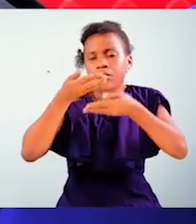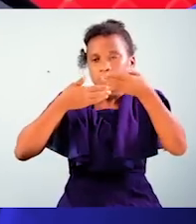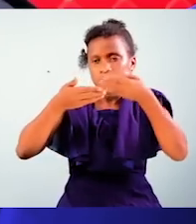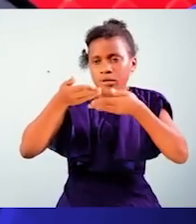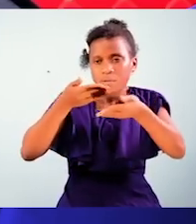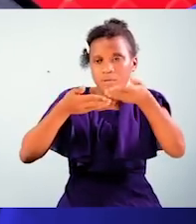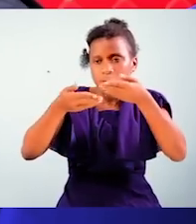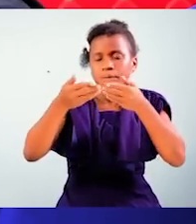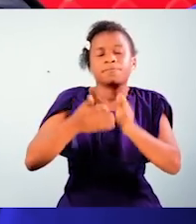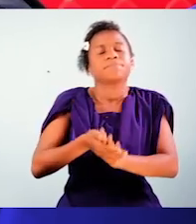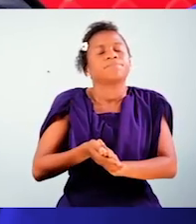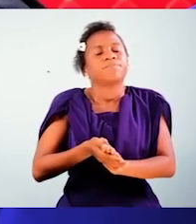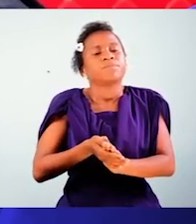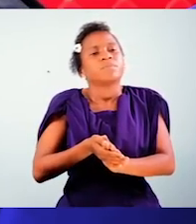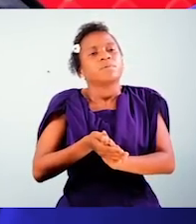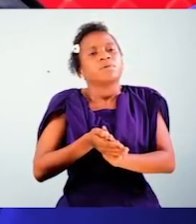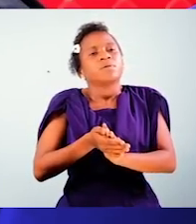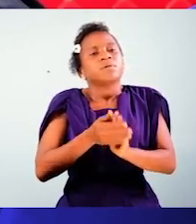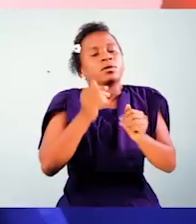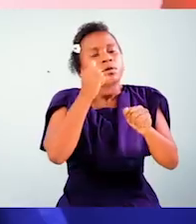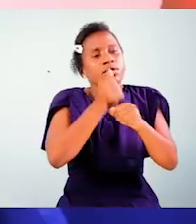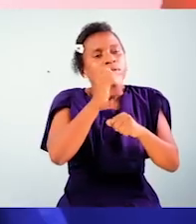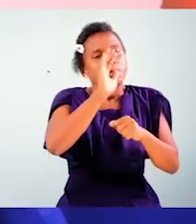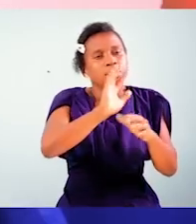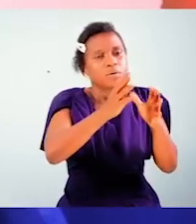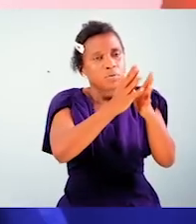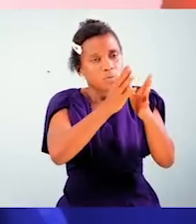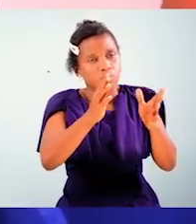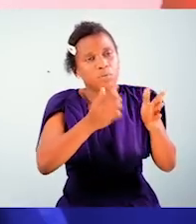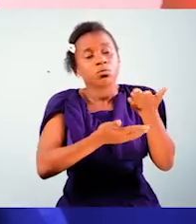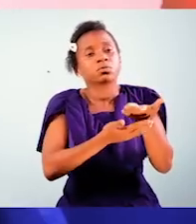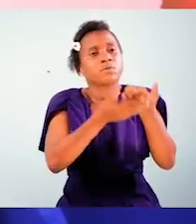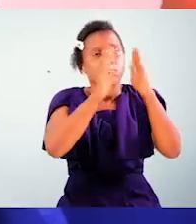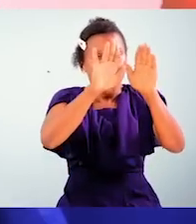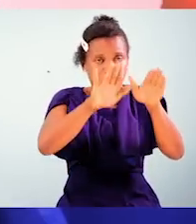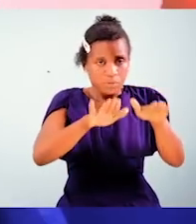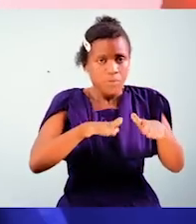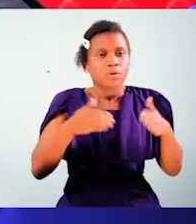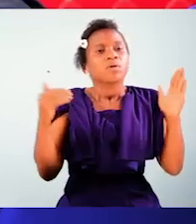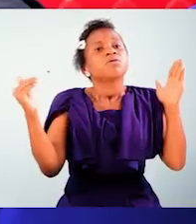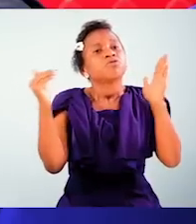CAG anachofanya kikubwa ni kuisaidia bunge. Hata sheria